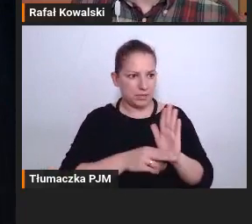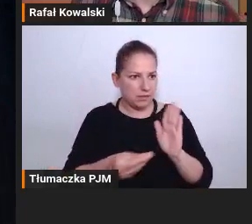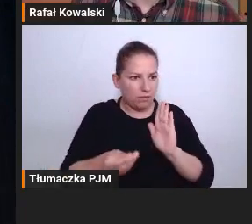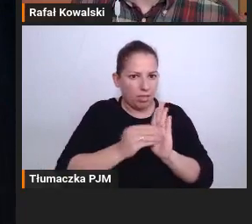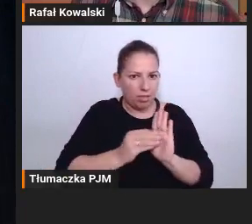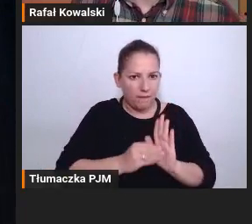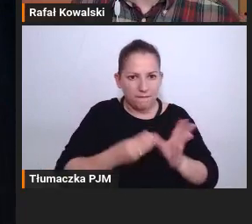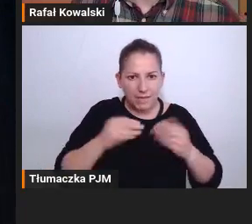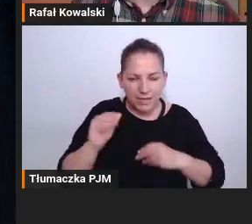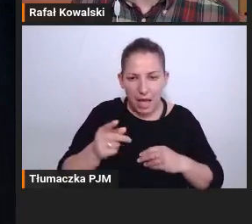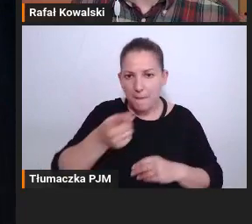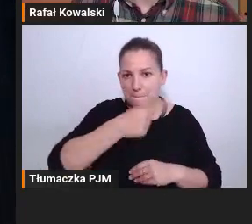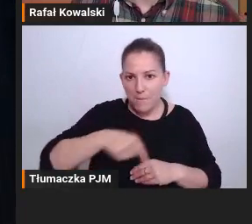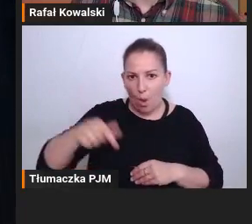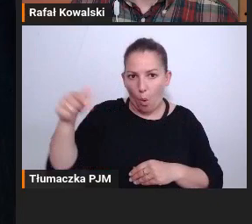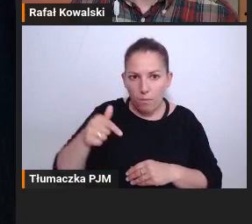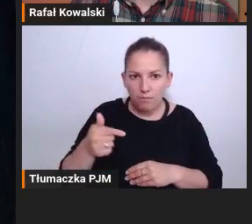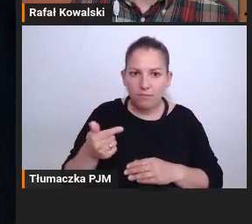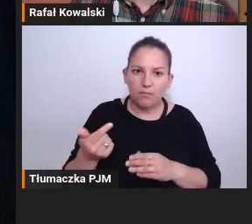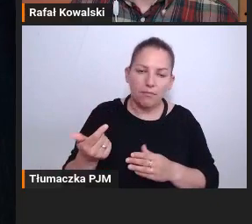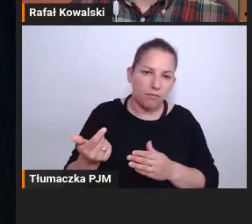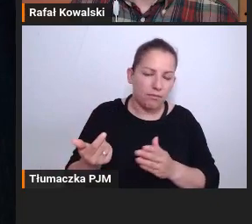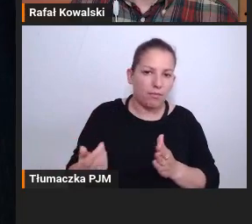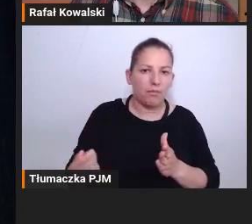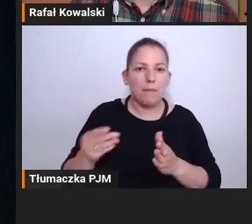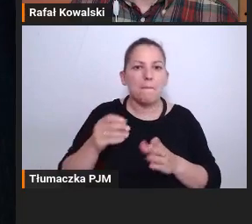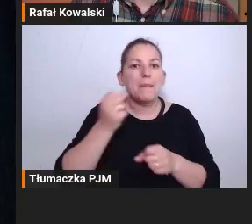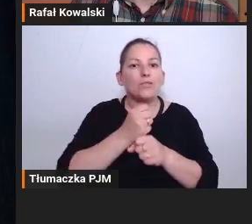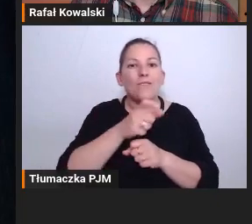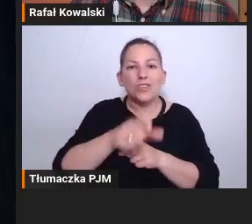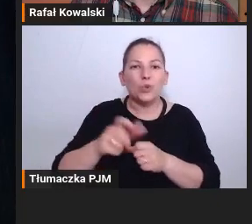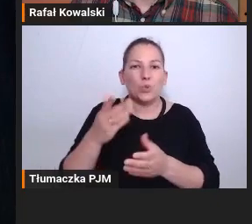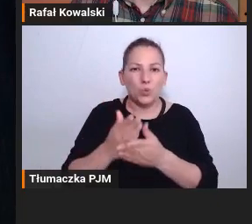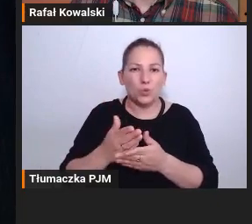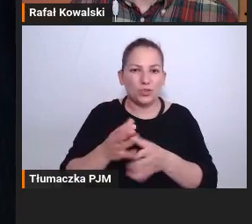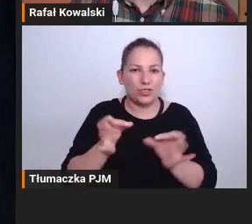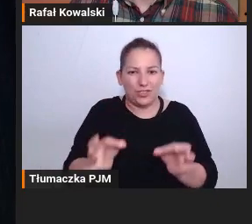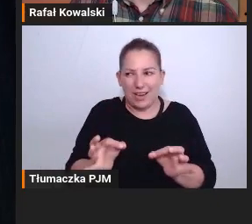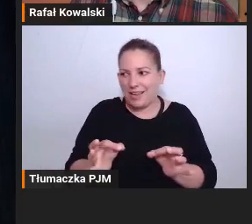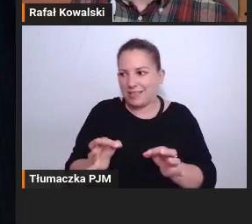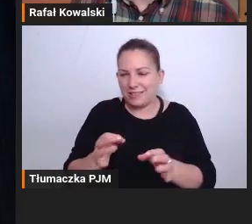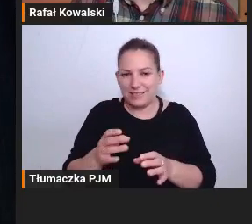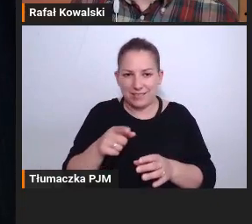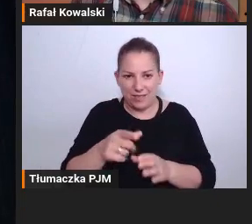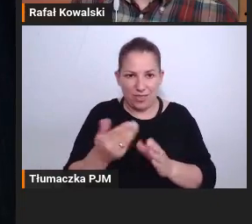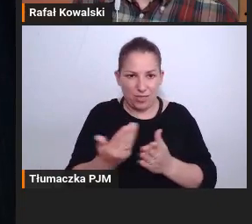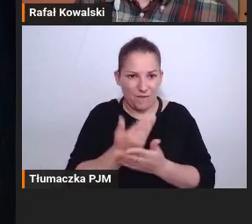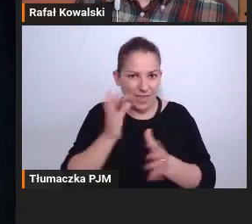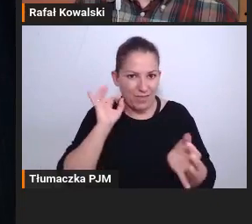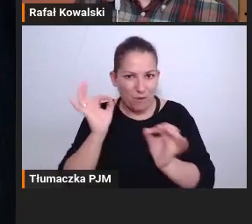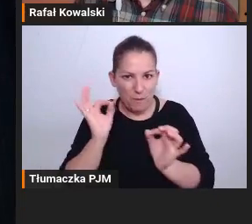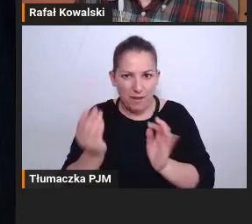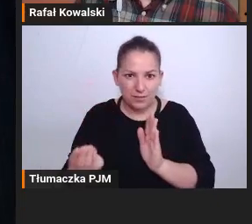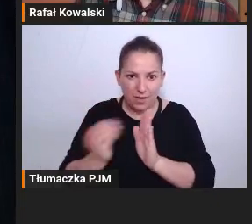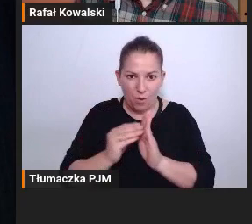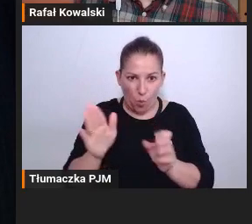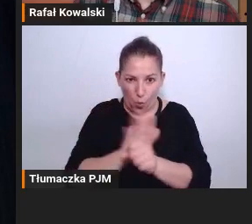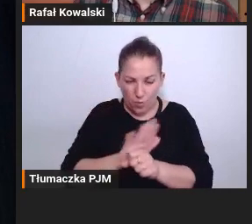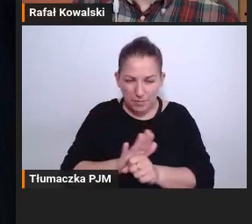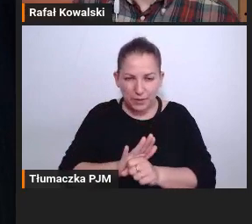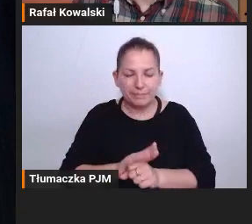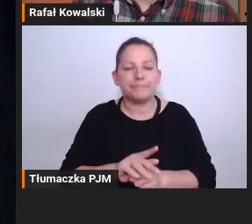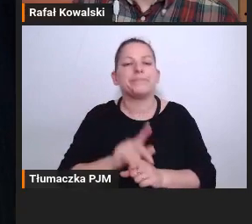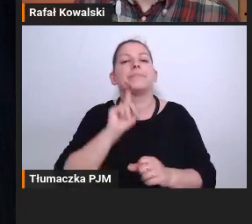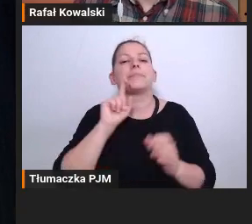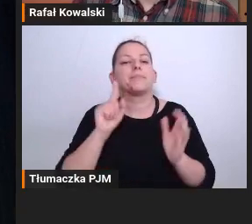to czy my jesteśmy zobowiązani tym pracownikom, których zatrudniamy na dzień dzisiejszy, tą informację uzupełniać? No i tutaj